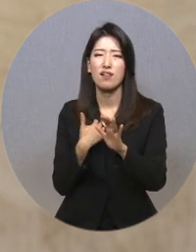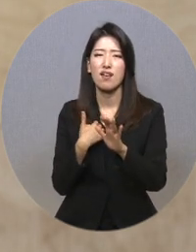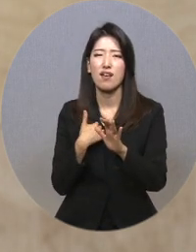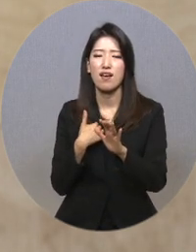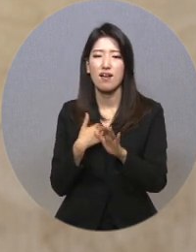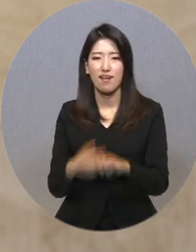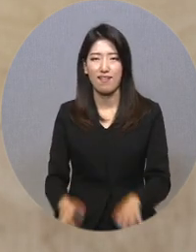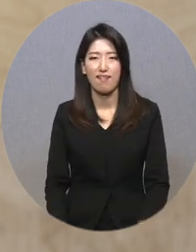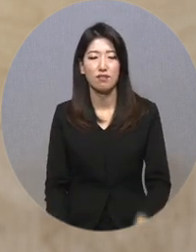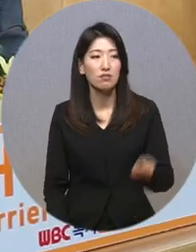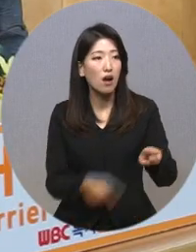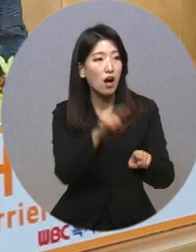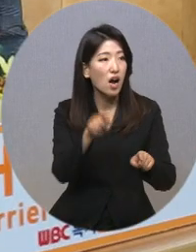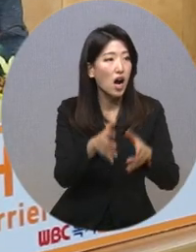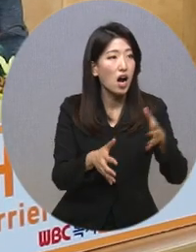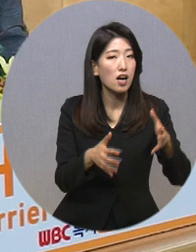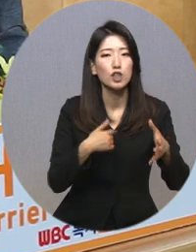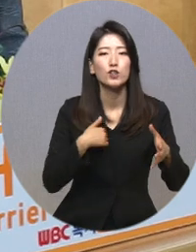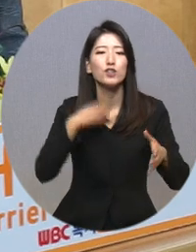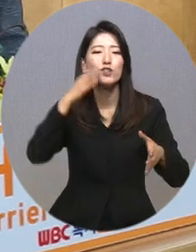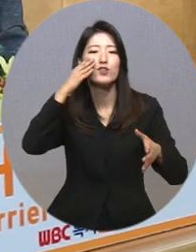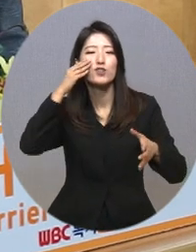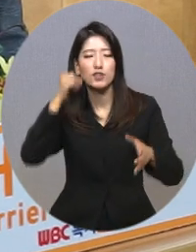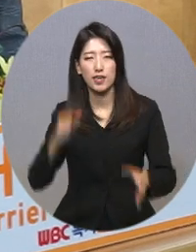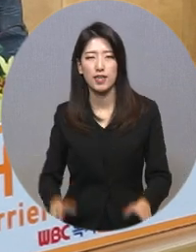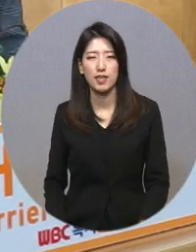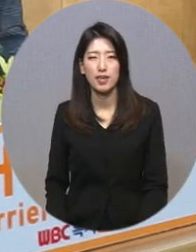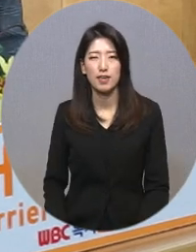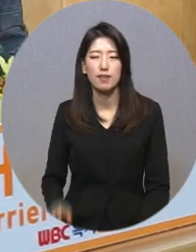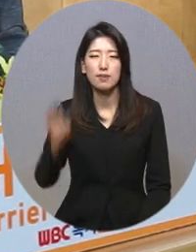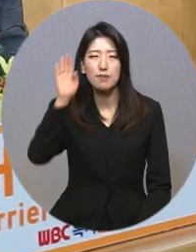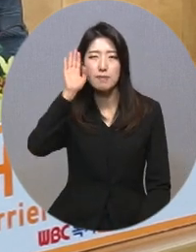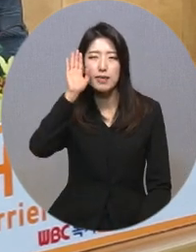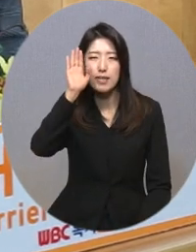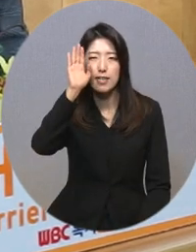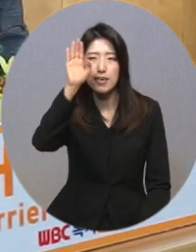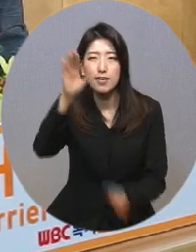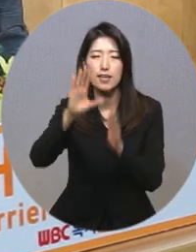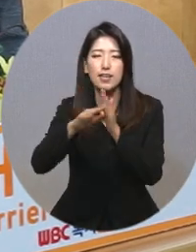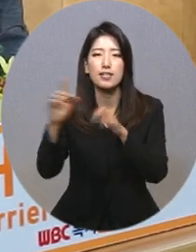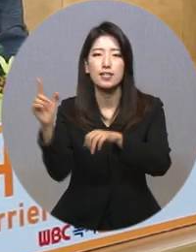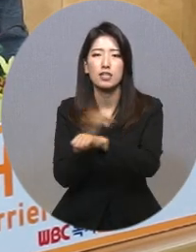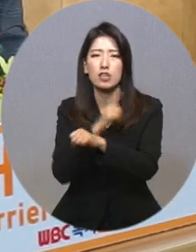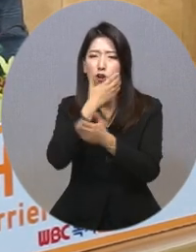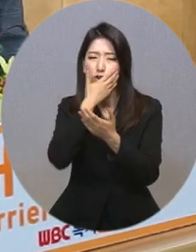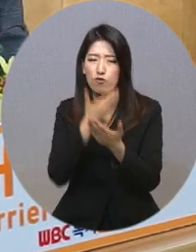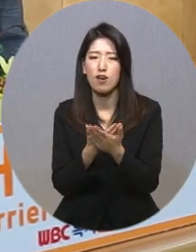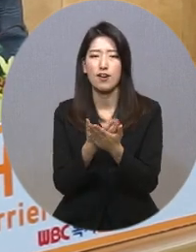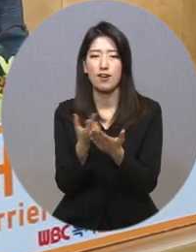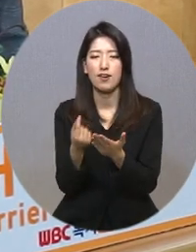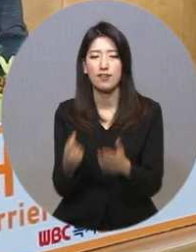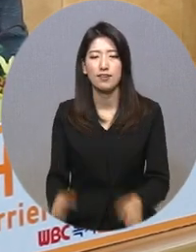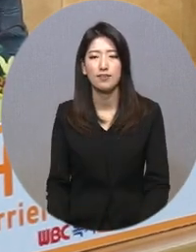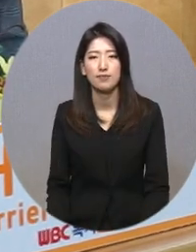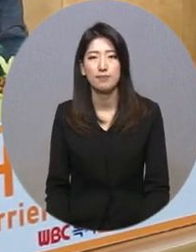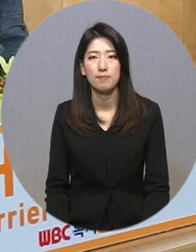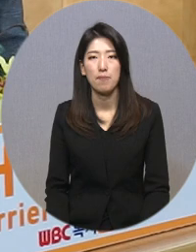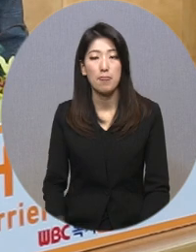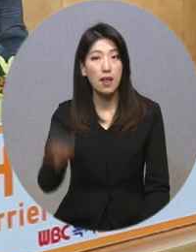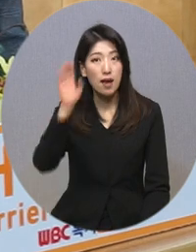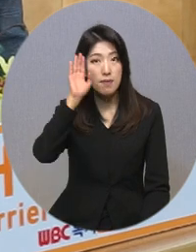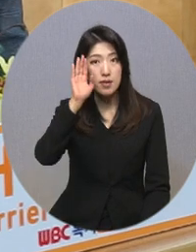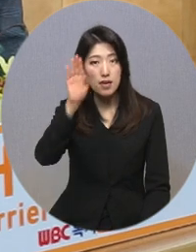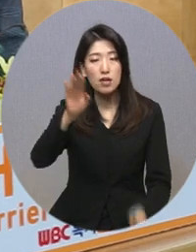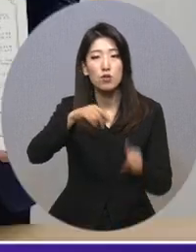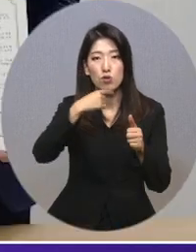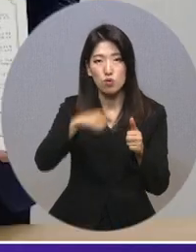그렇게 했느냐. 아까 말씀드렸지. 미래는 디지털이다. 디지털 기술을 접목해야 된다. 그래서 제가 주장이 뭐냐면 미래는 교육,